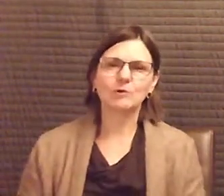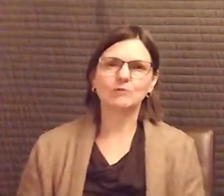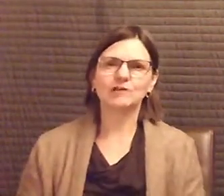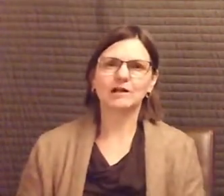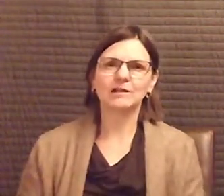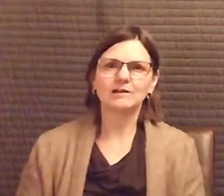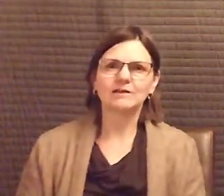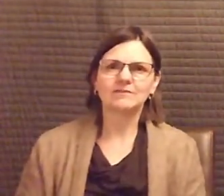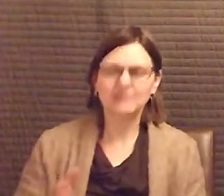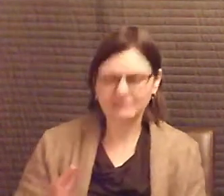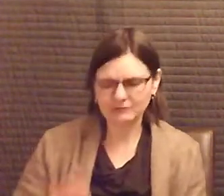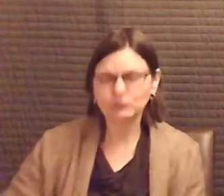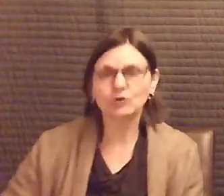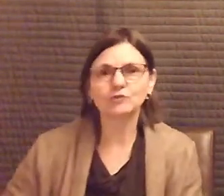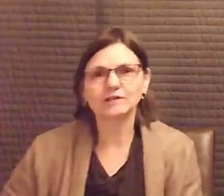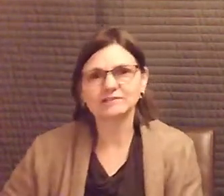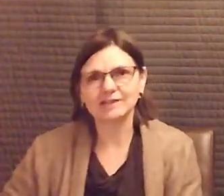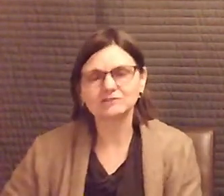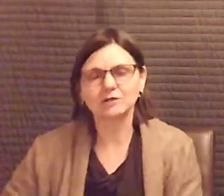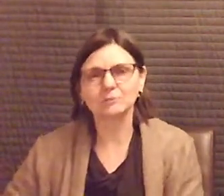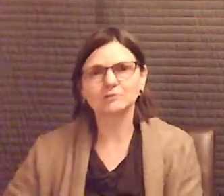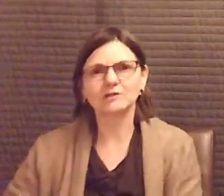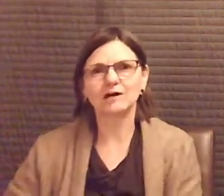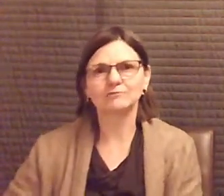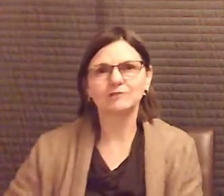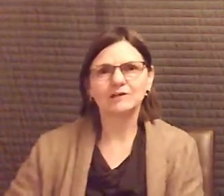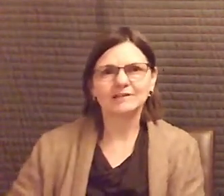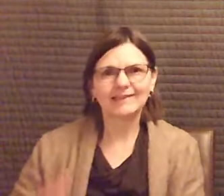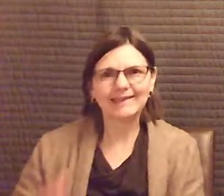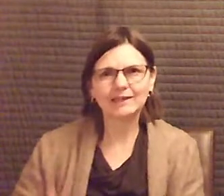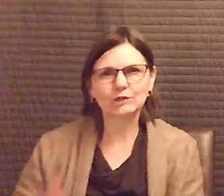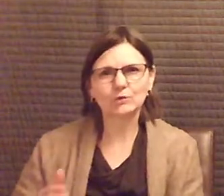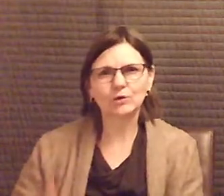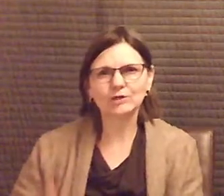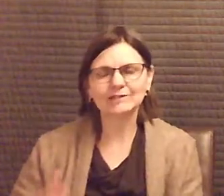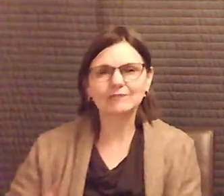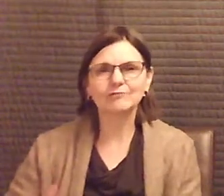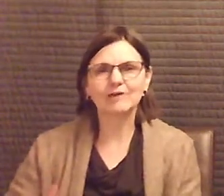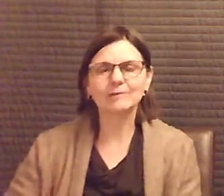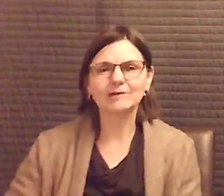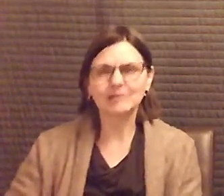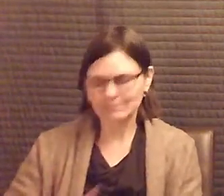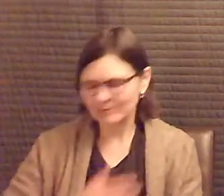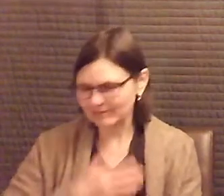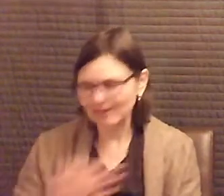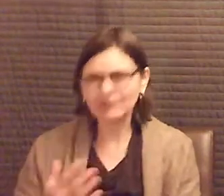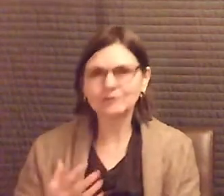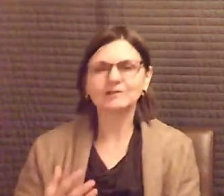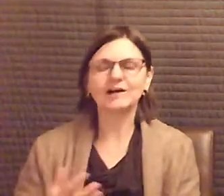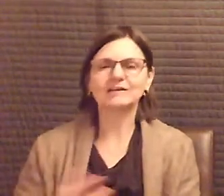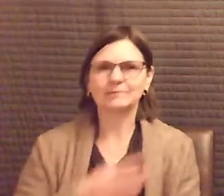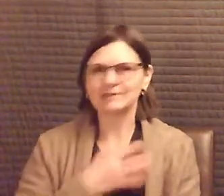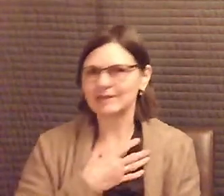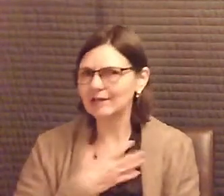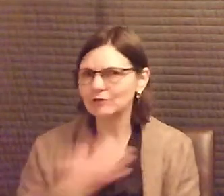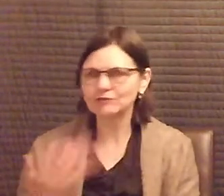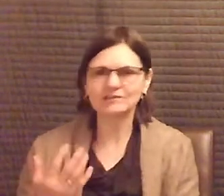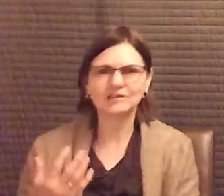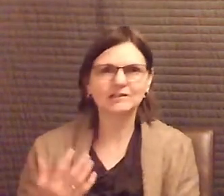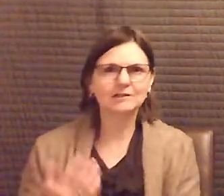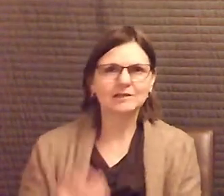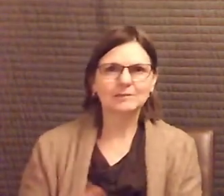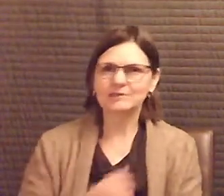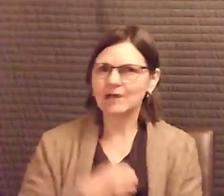bovenal want dat is wat u ons als eerste gebod gaf de heer uw god liefhebben met heel ons hart met de heel